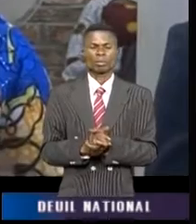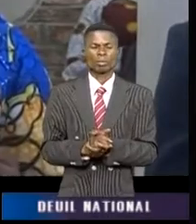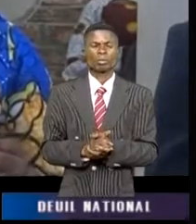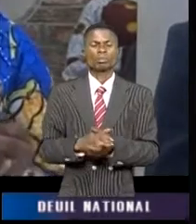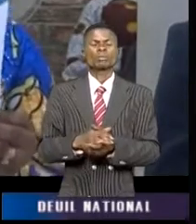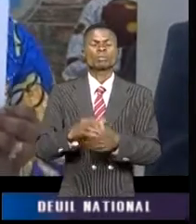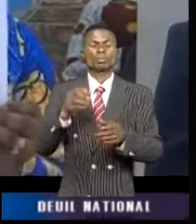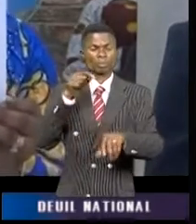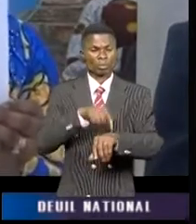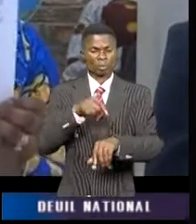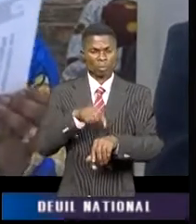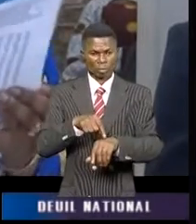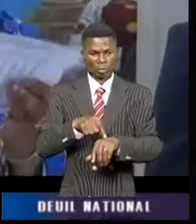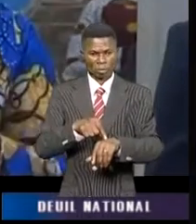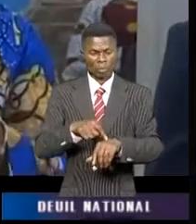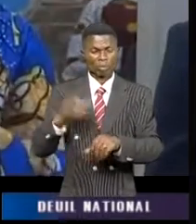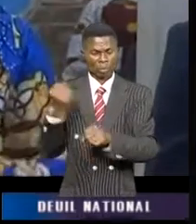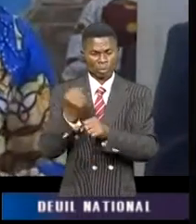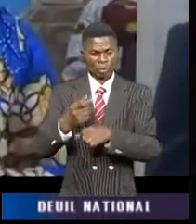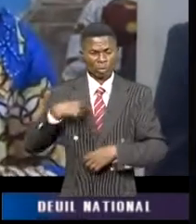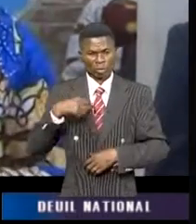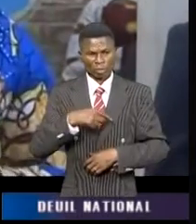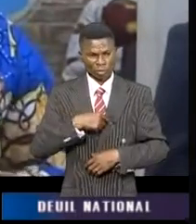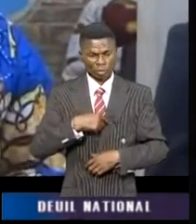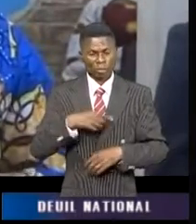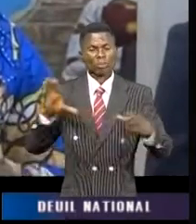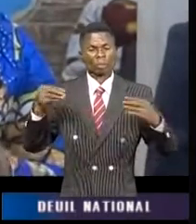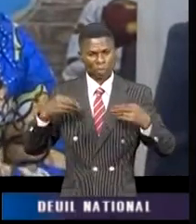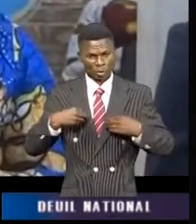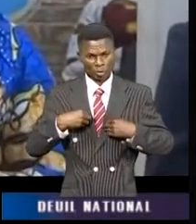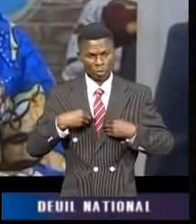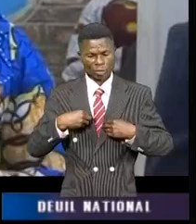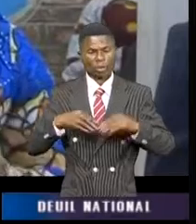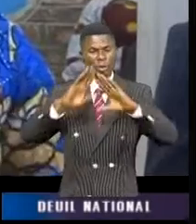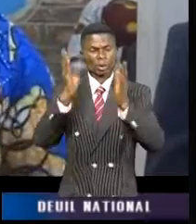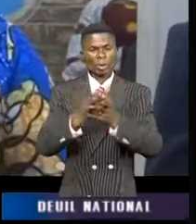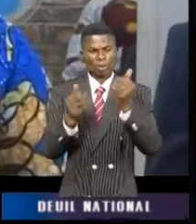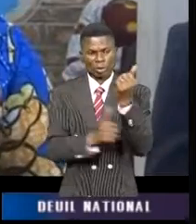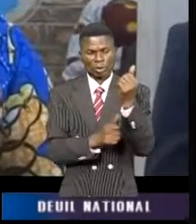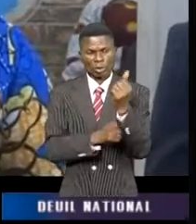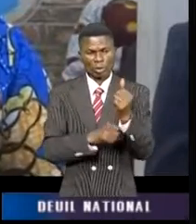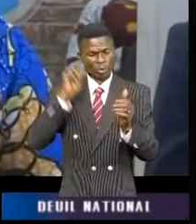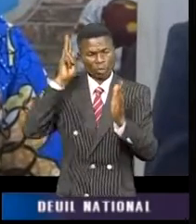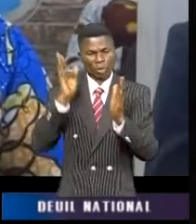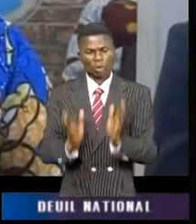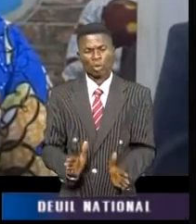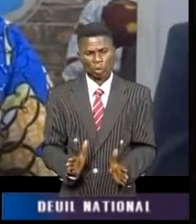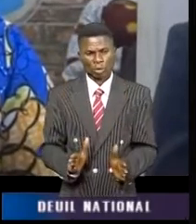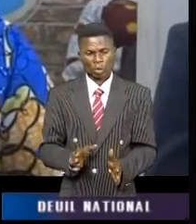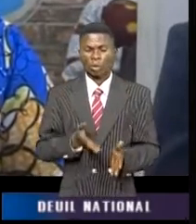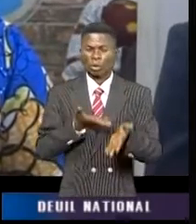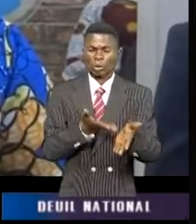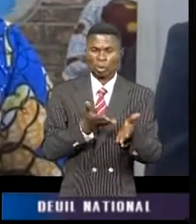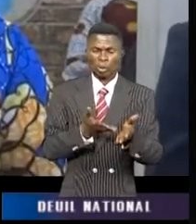les délais de nos actions. Nous réaffirmons à cette auguste assemblée que le développement de ce grand pays à la